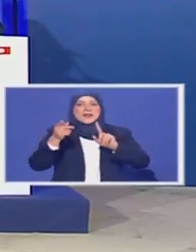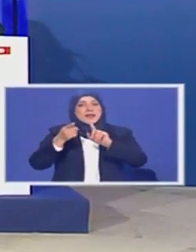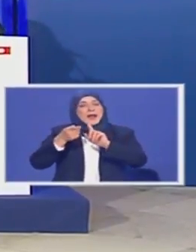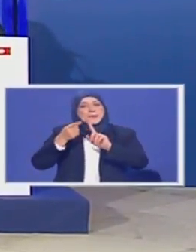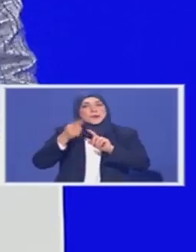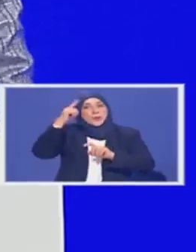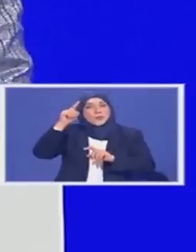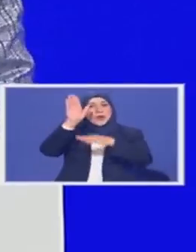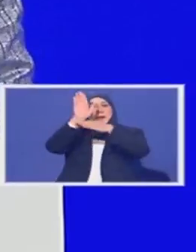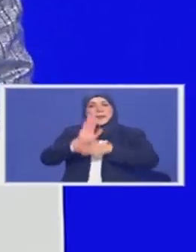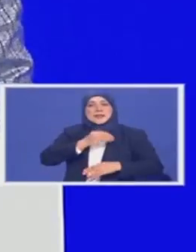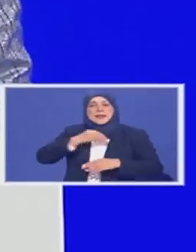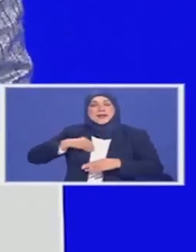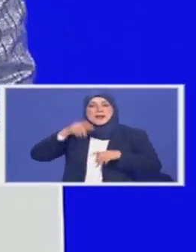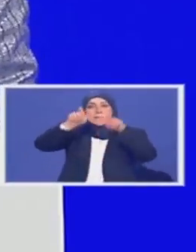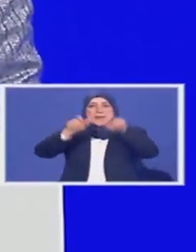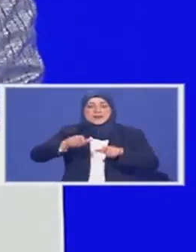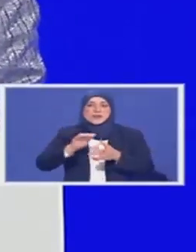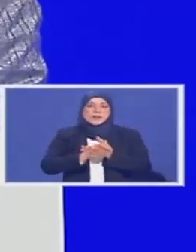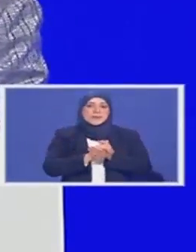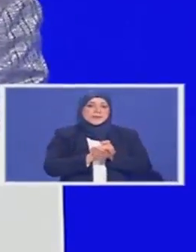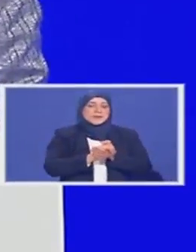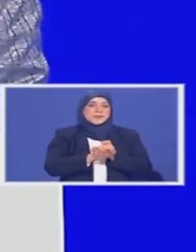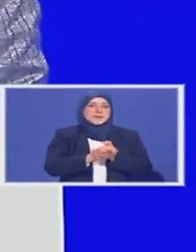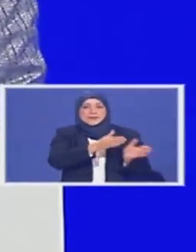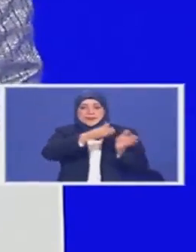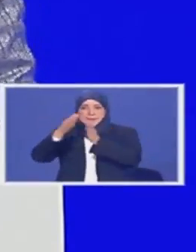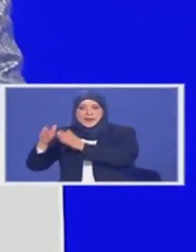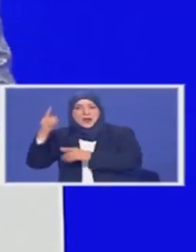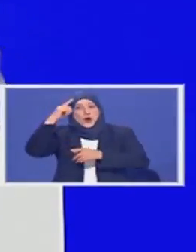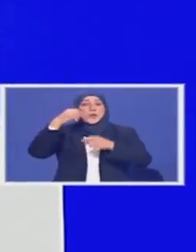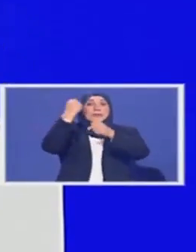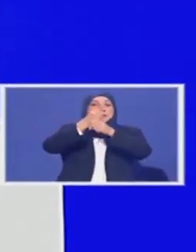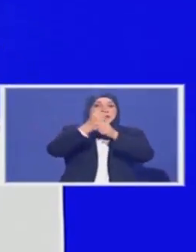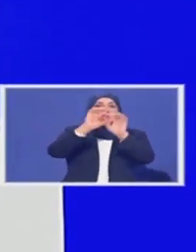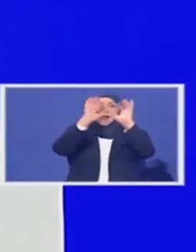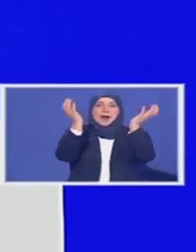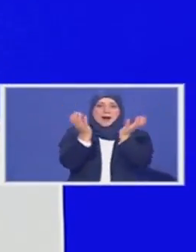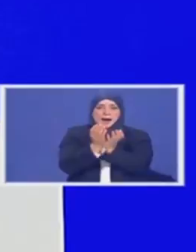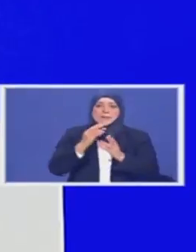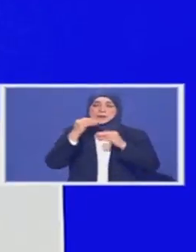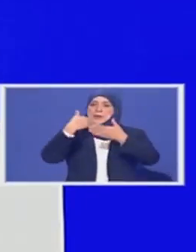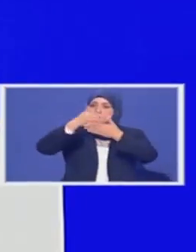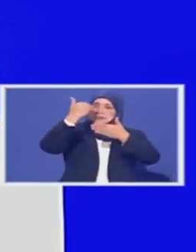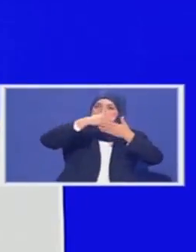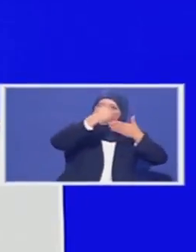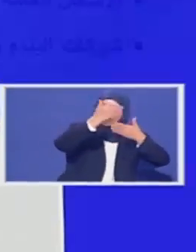للنقل، وهذا مهم. بالنسبة للأشغال العامة والبناء، الأنشطة المعنية للأشغال العامة وشركات